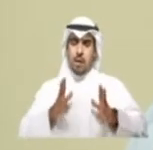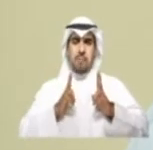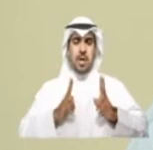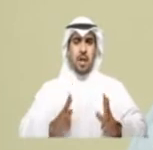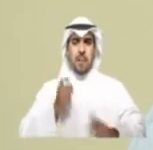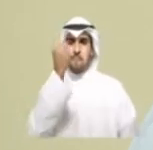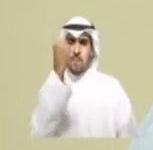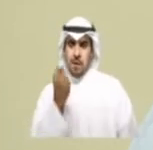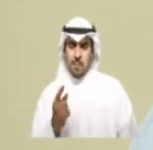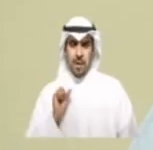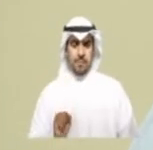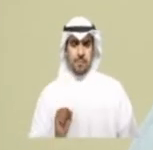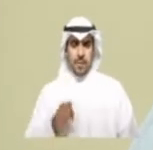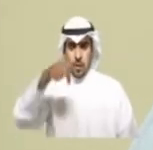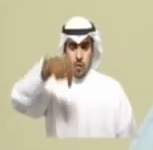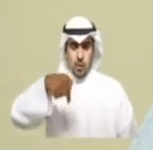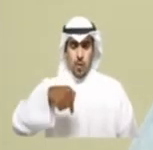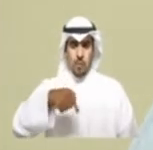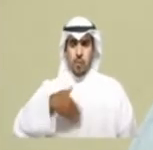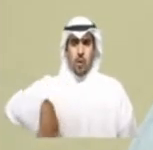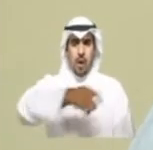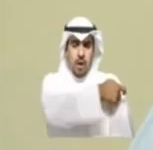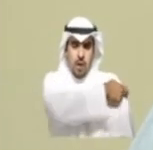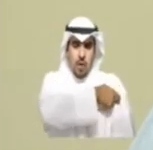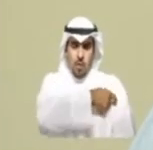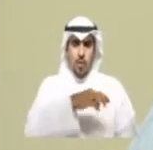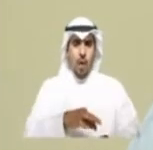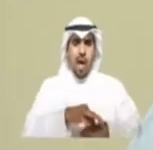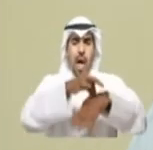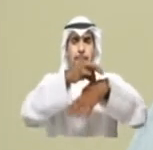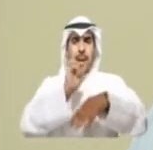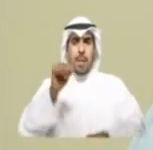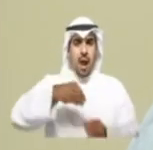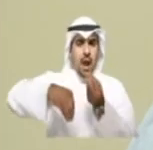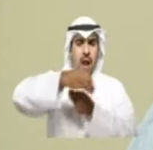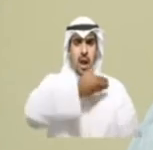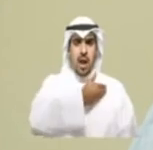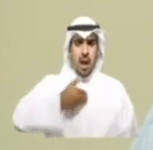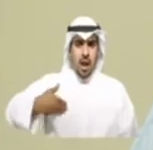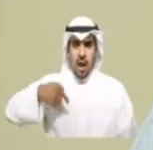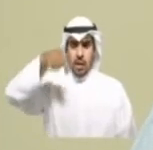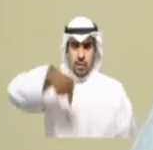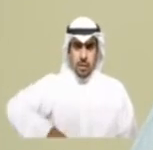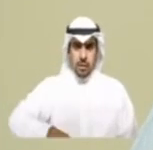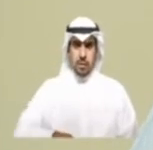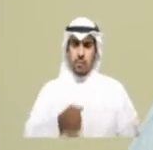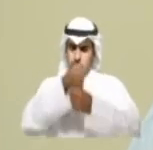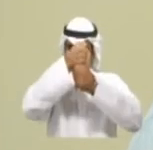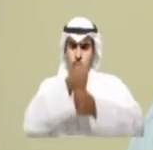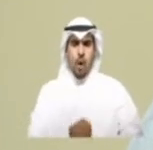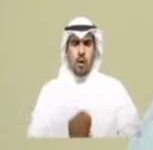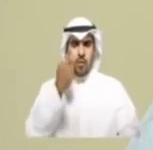بعثة الحج الكويتية وجميع فرقها على أهبة الاستعداد وفي الميدان يخدمون حجاج دولة